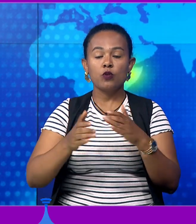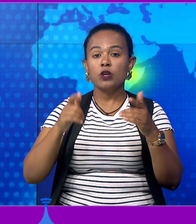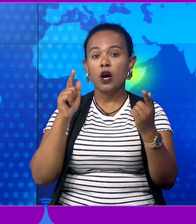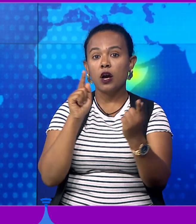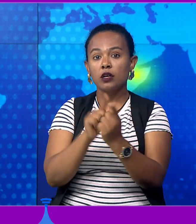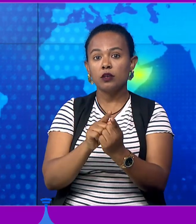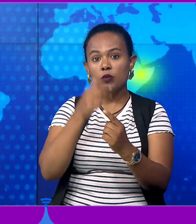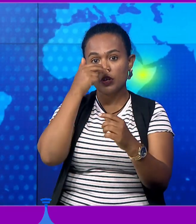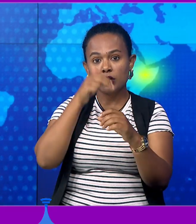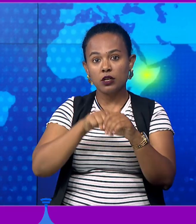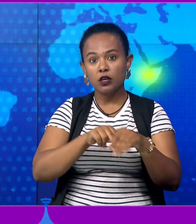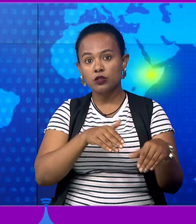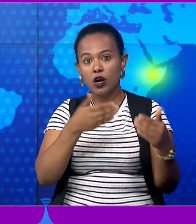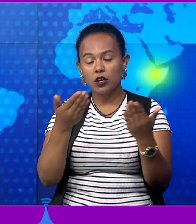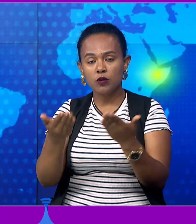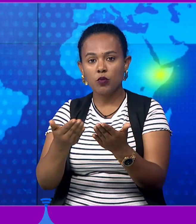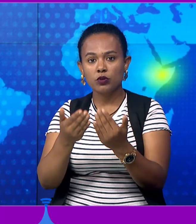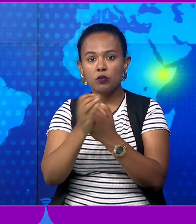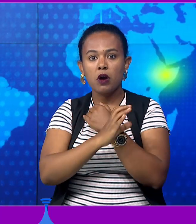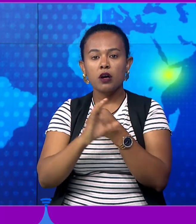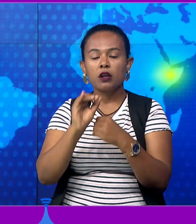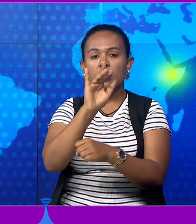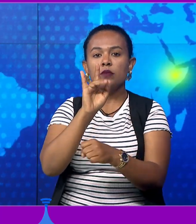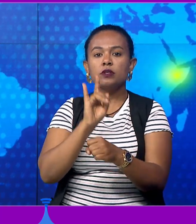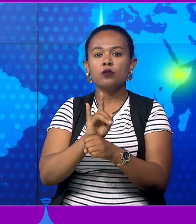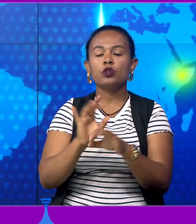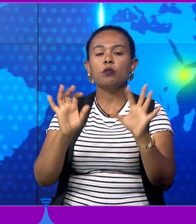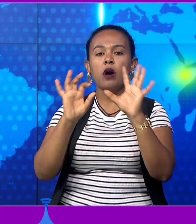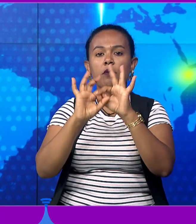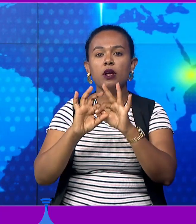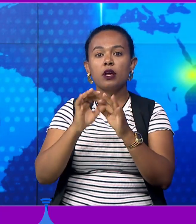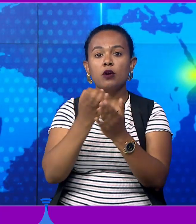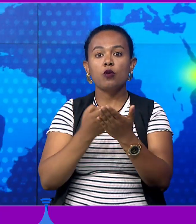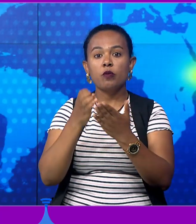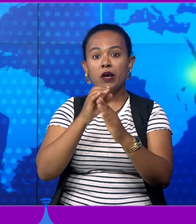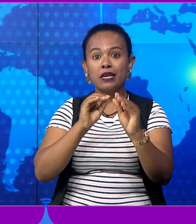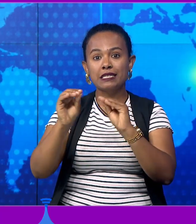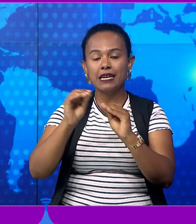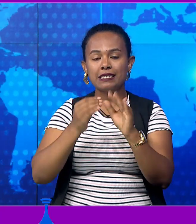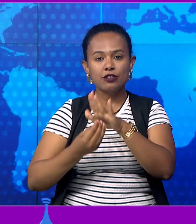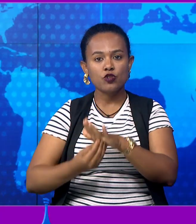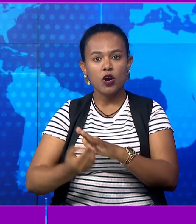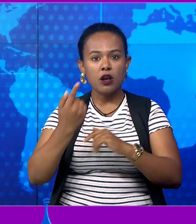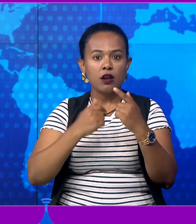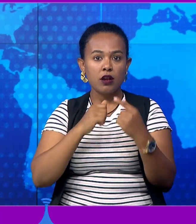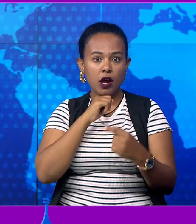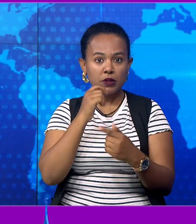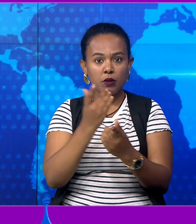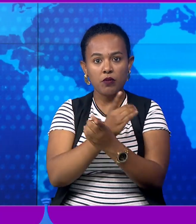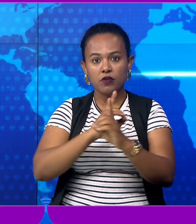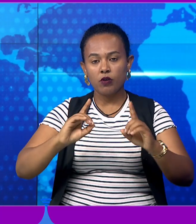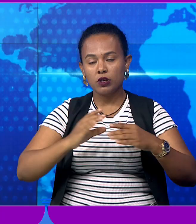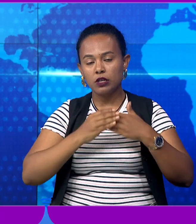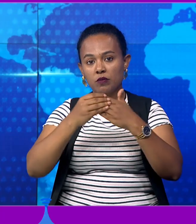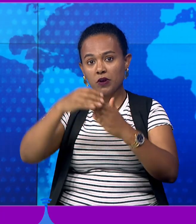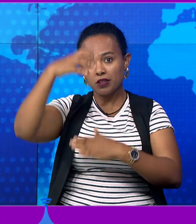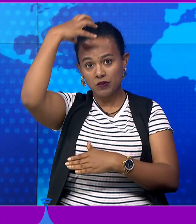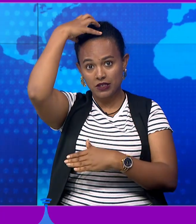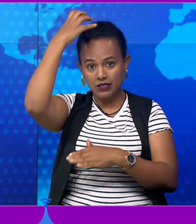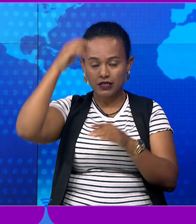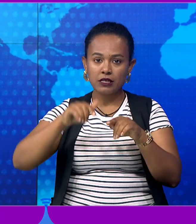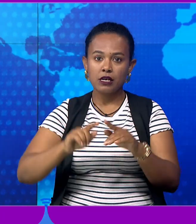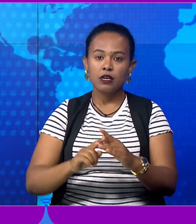ያጋጠመው የነዳጅ አቅርቦት እጥረት በሀገርና በዜጎች ማህበራዊና ኢኮኖሚያዊ እንቅስቃሴ ላይ ጫና እንዳያሳድርና በፍትሐዊነት ለመምራት መንግስት